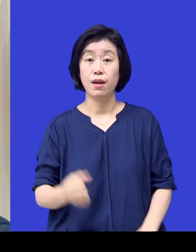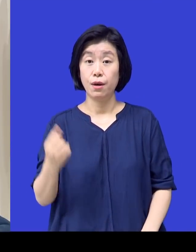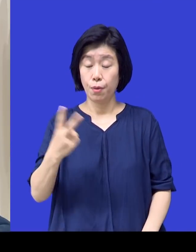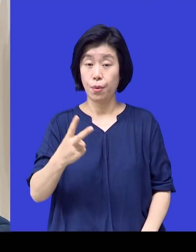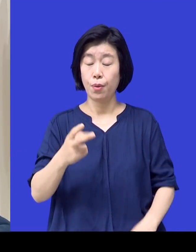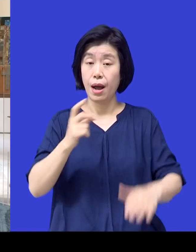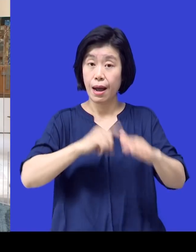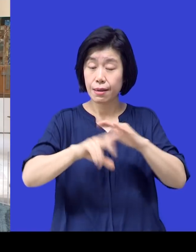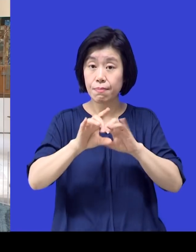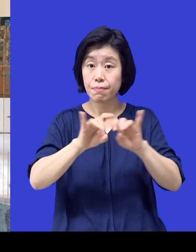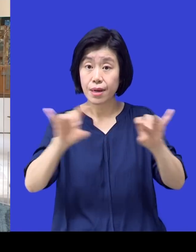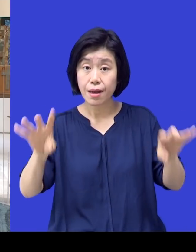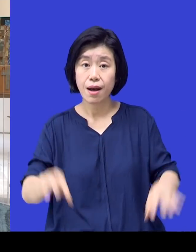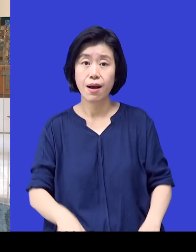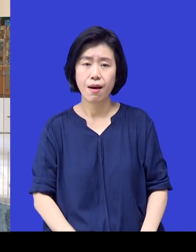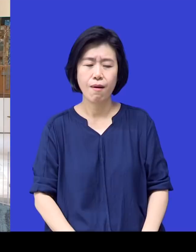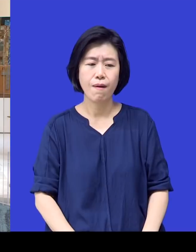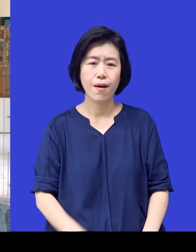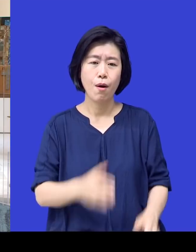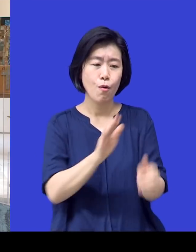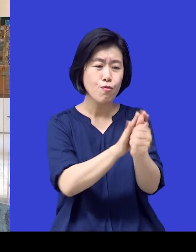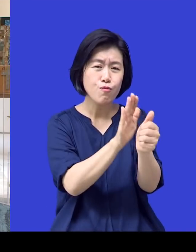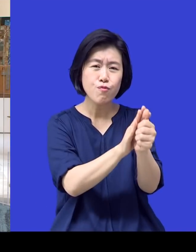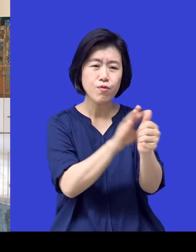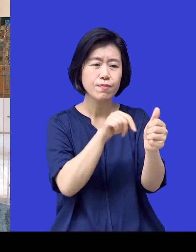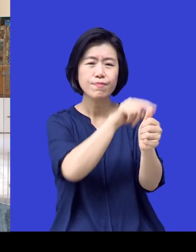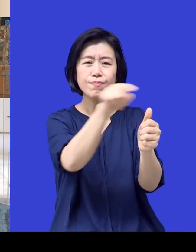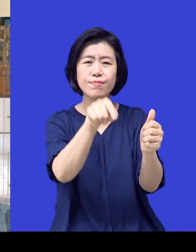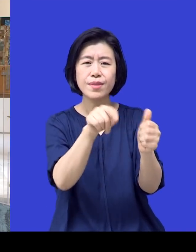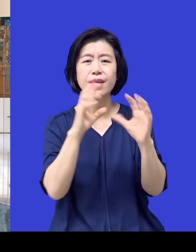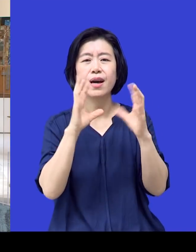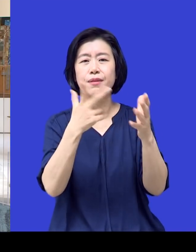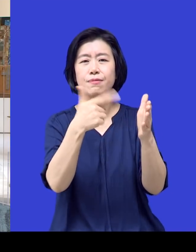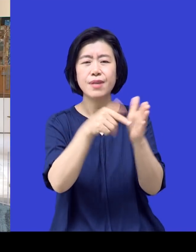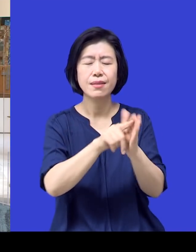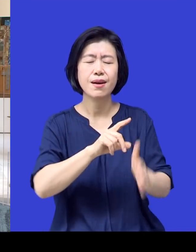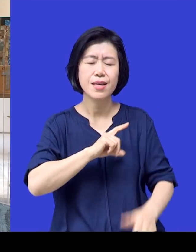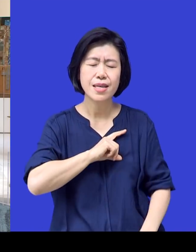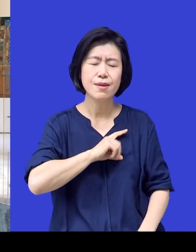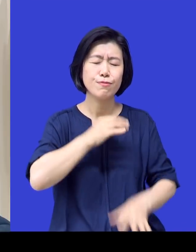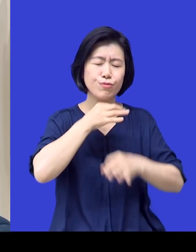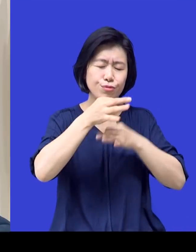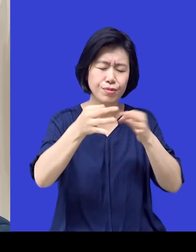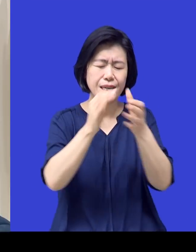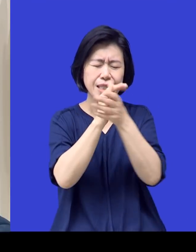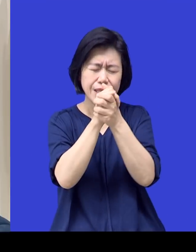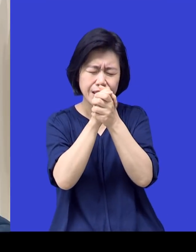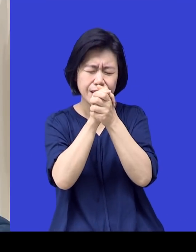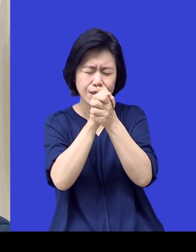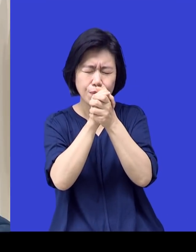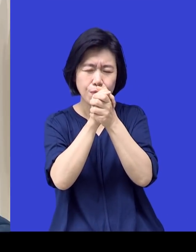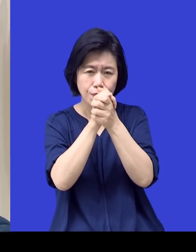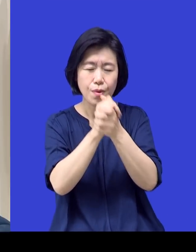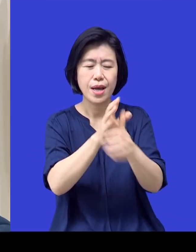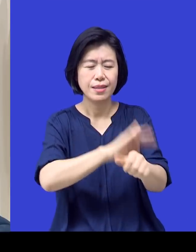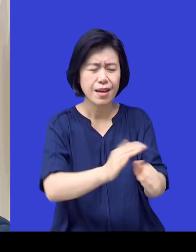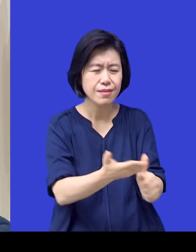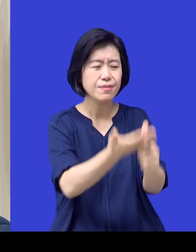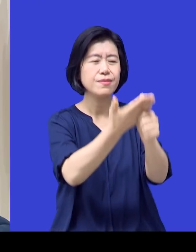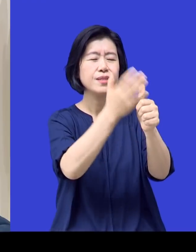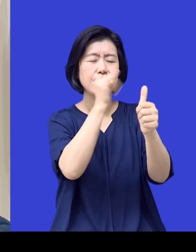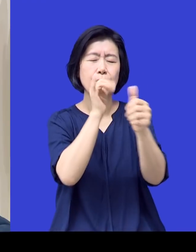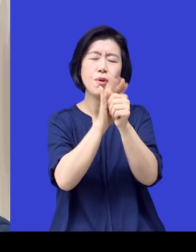되게 해주세요. 미스 볼리비아가 되게 해주세요. 막 이러면서 기도를 하는 분이 된 거예요. 네. 이런 분을 알게 된